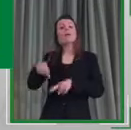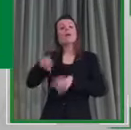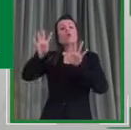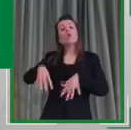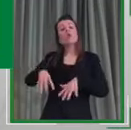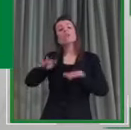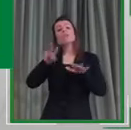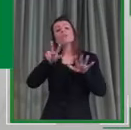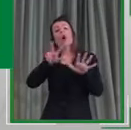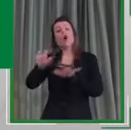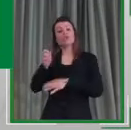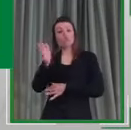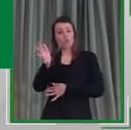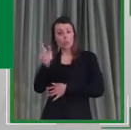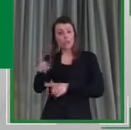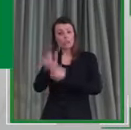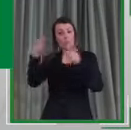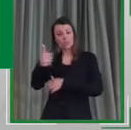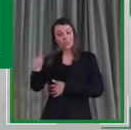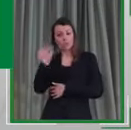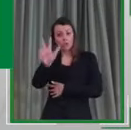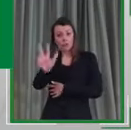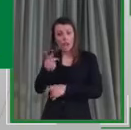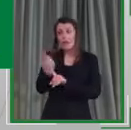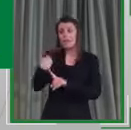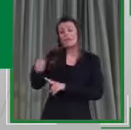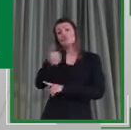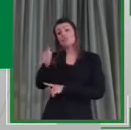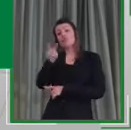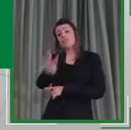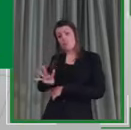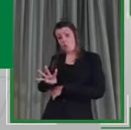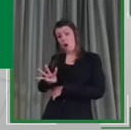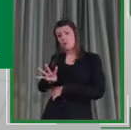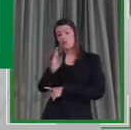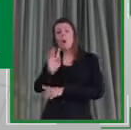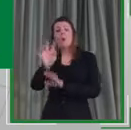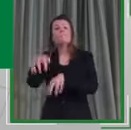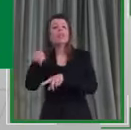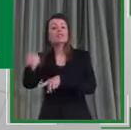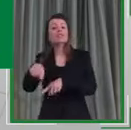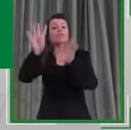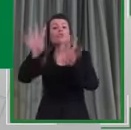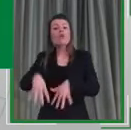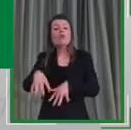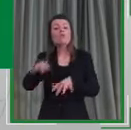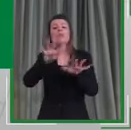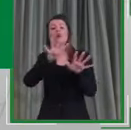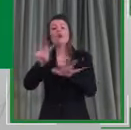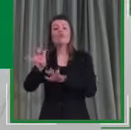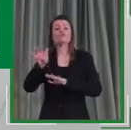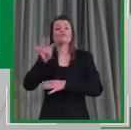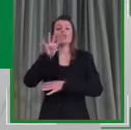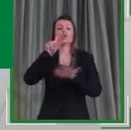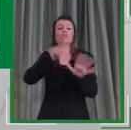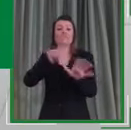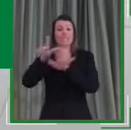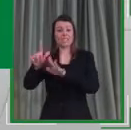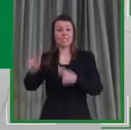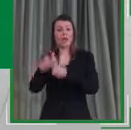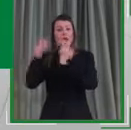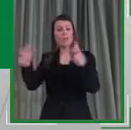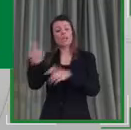9.815 più cento tra ieri era p 124 brescia 9.477 più